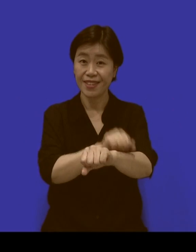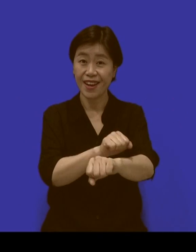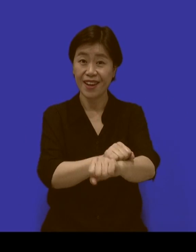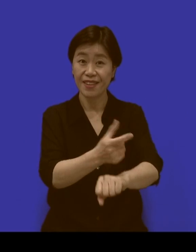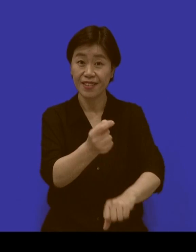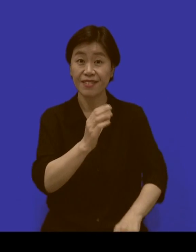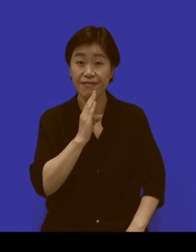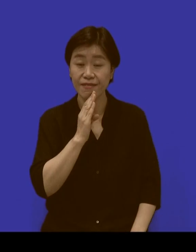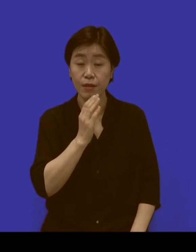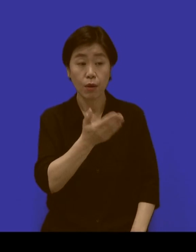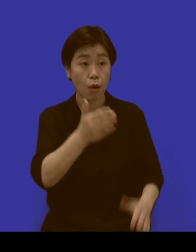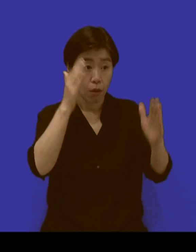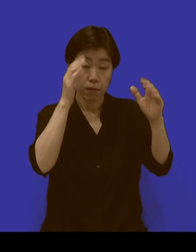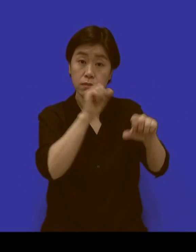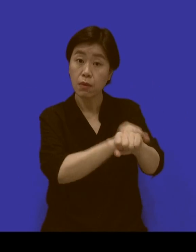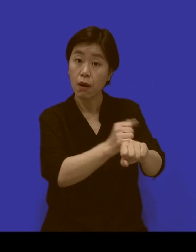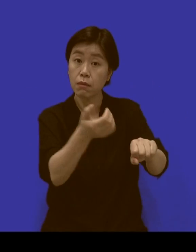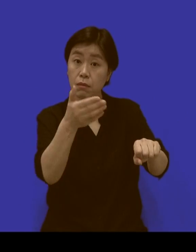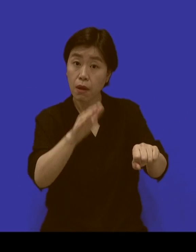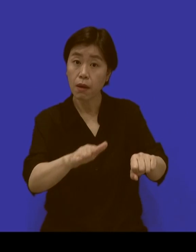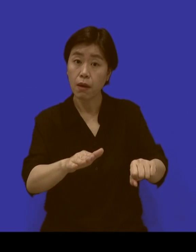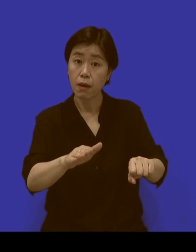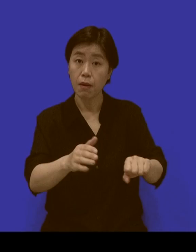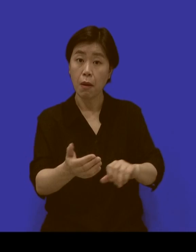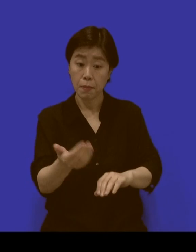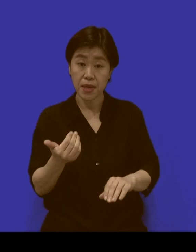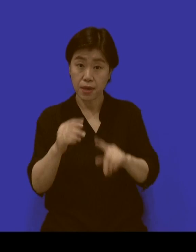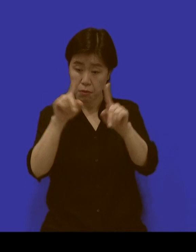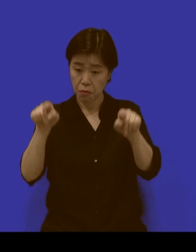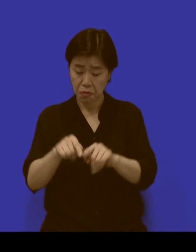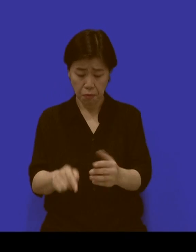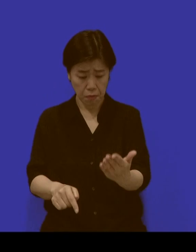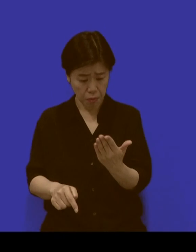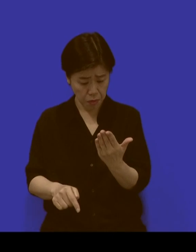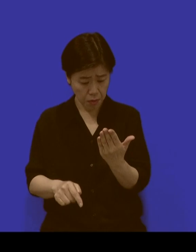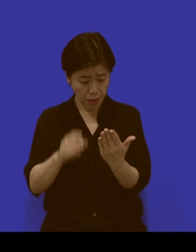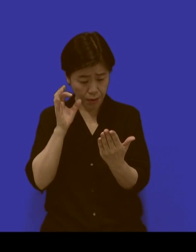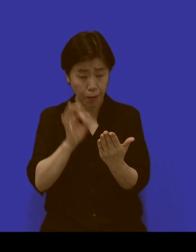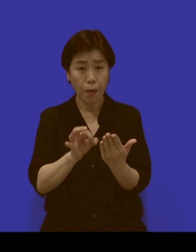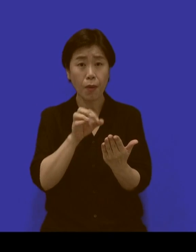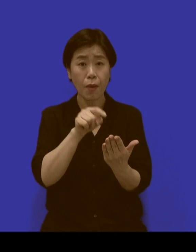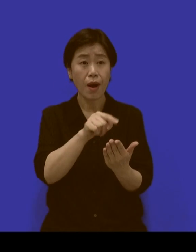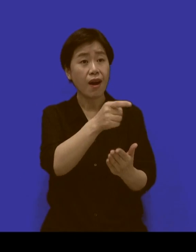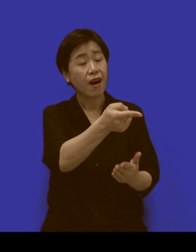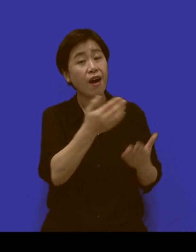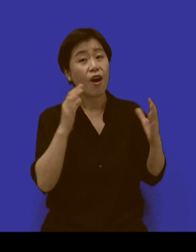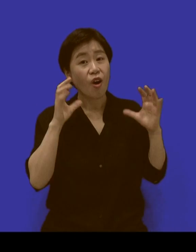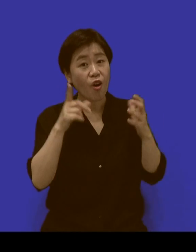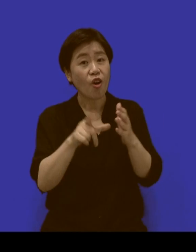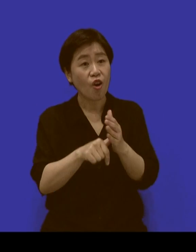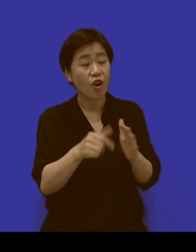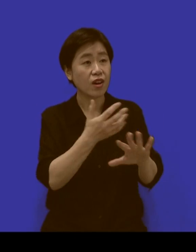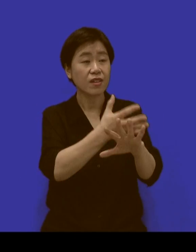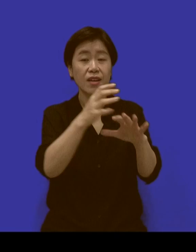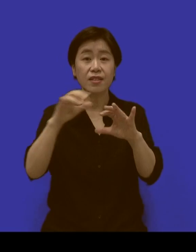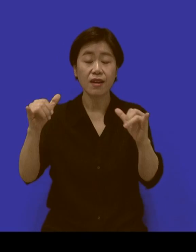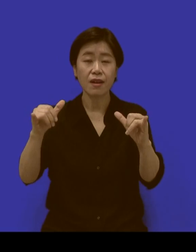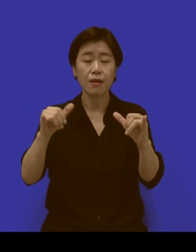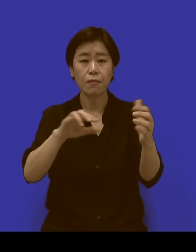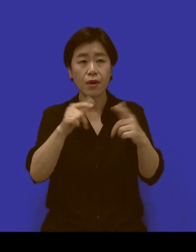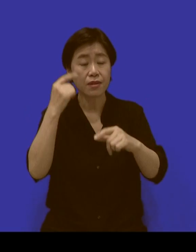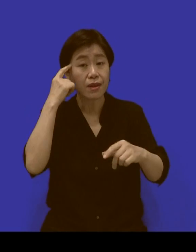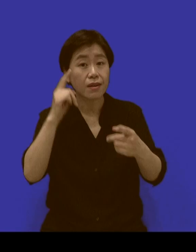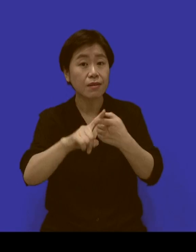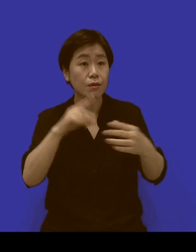공부 잘하는 인상이신데 그 인터뷰 보니까 어렸을 때 무슨 소시오패스 같았다는. 아니 전혀 상상이 안 되는데요. 전혀